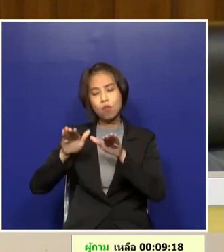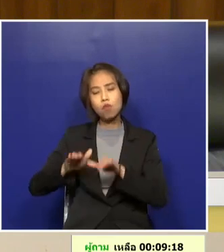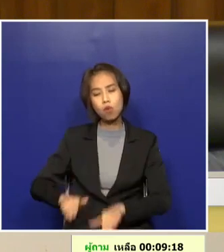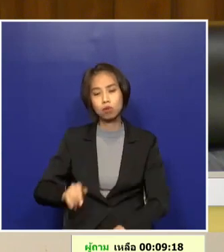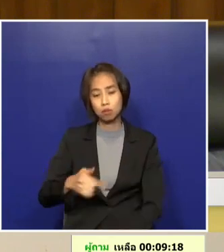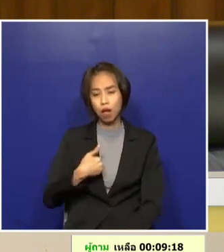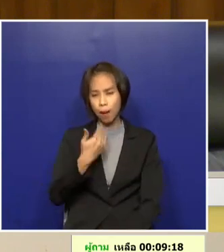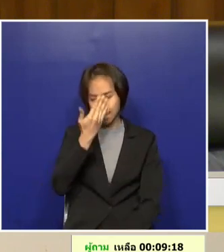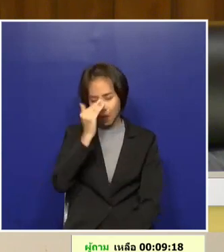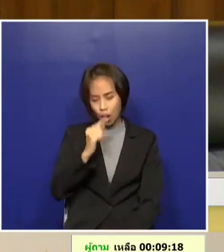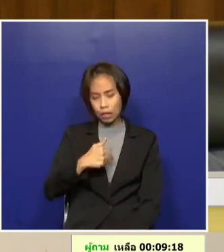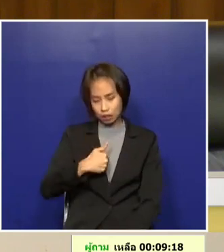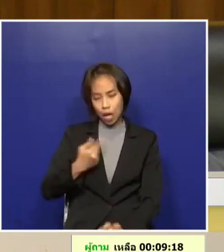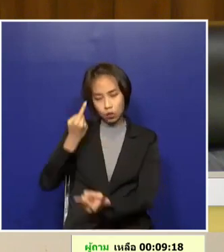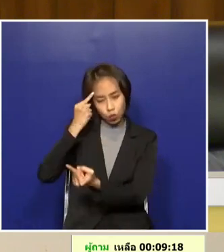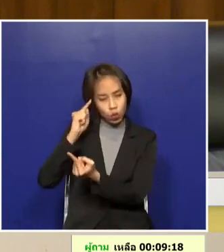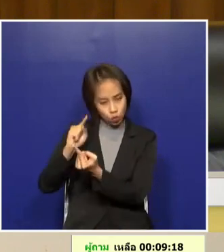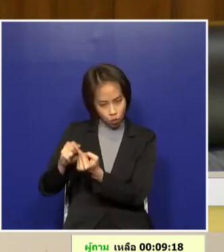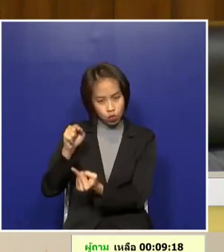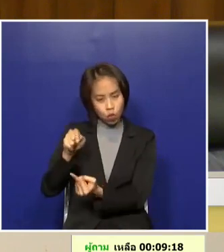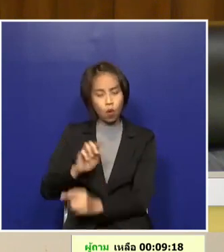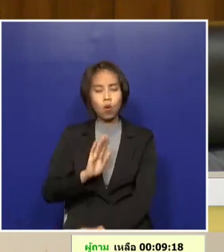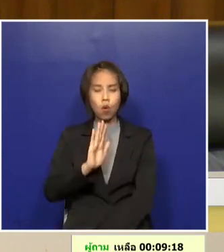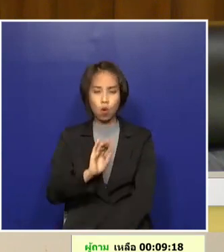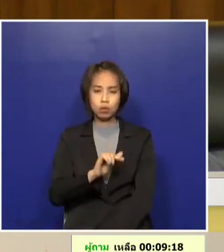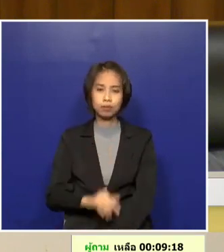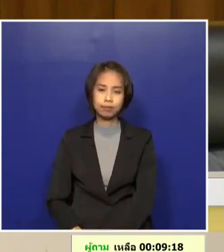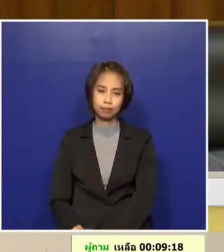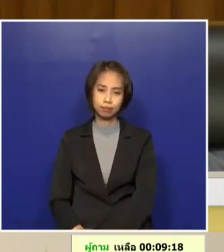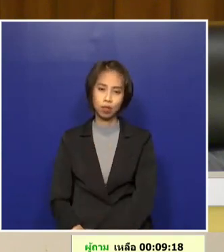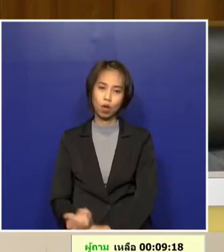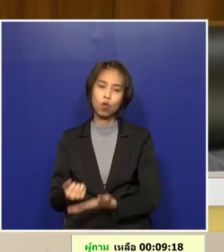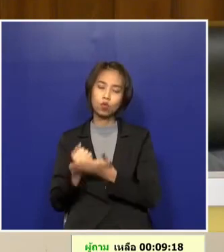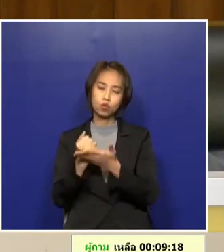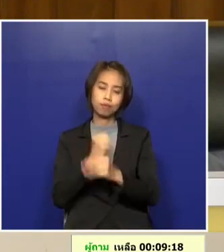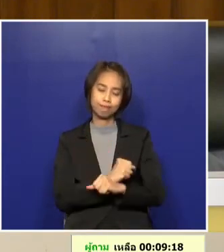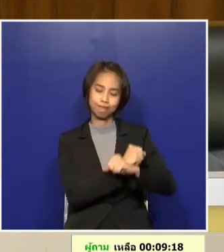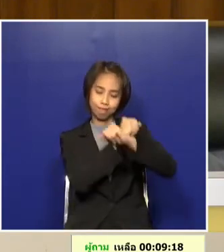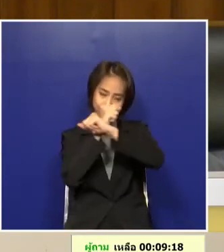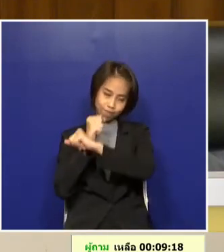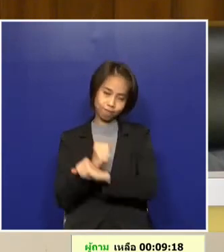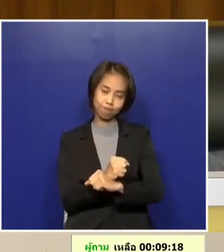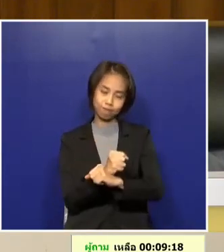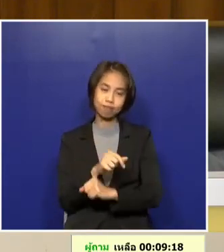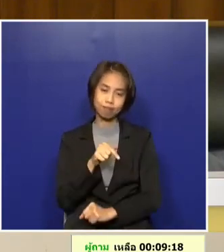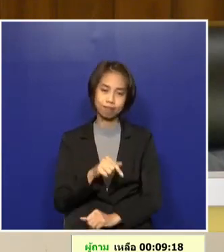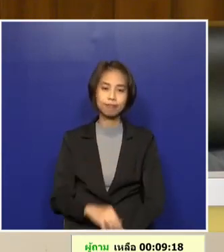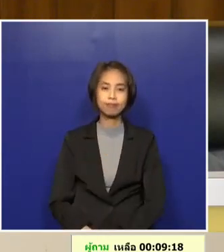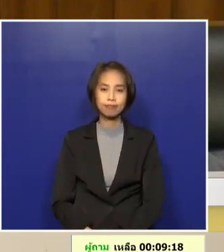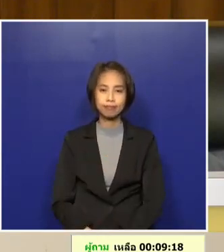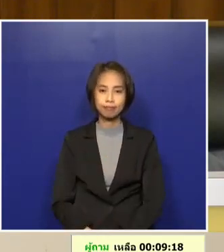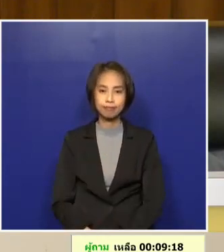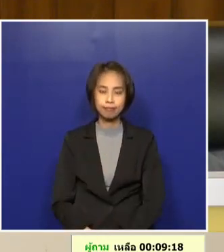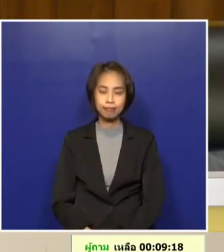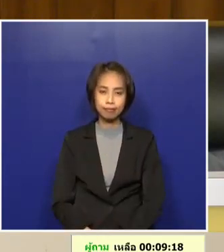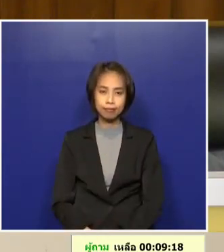คิดว่าในเรื่องของการลดการสัมผัสแล้วก็ป้องกันความแออัดก็เป็นเหตุผลอันหนึ่งนะครับ